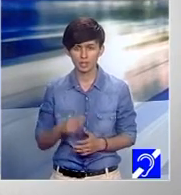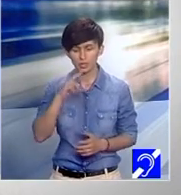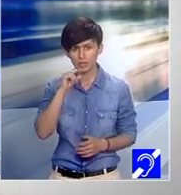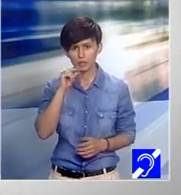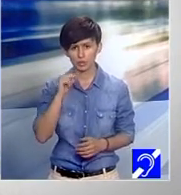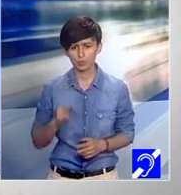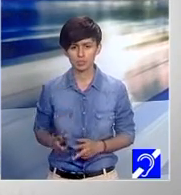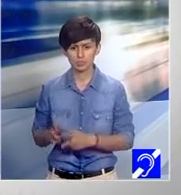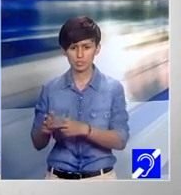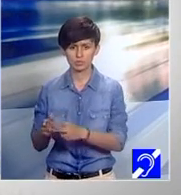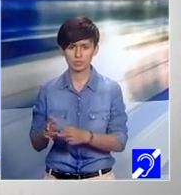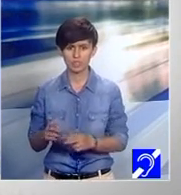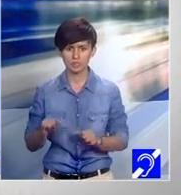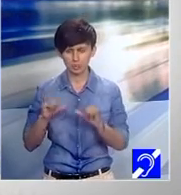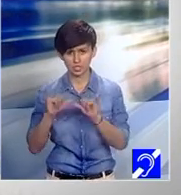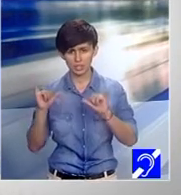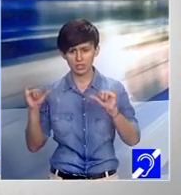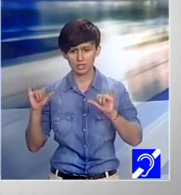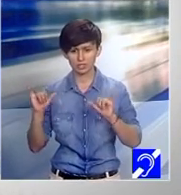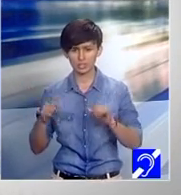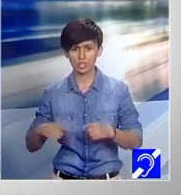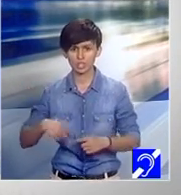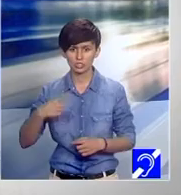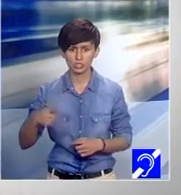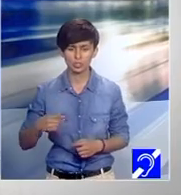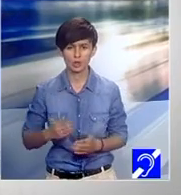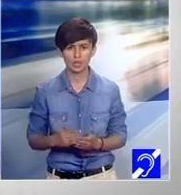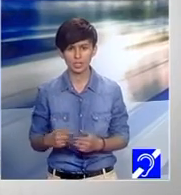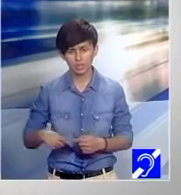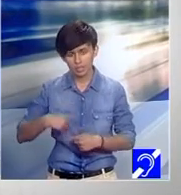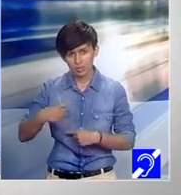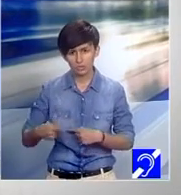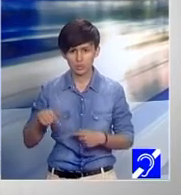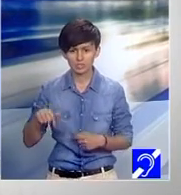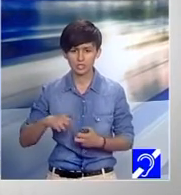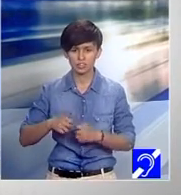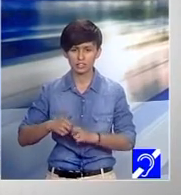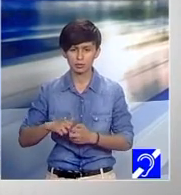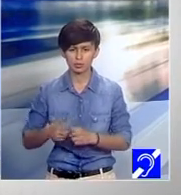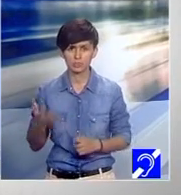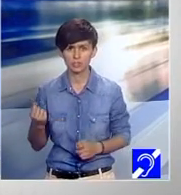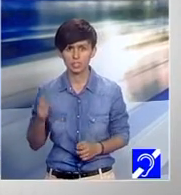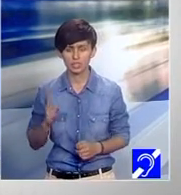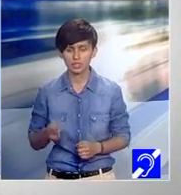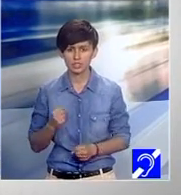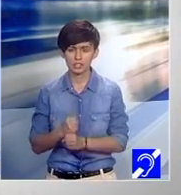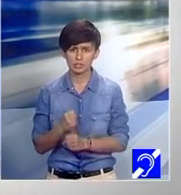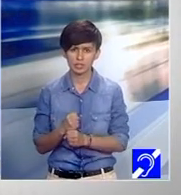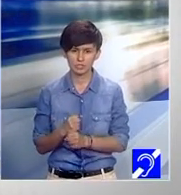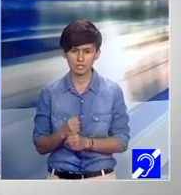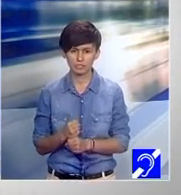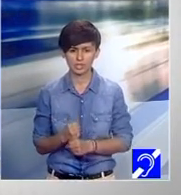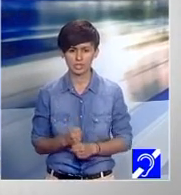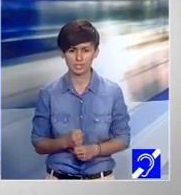traseu tipic de dezvoltare, după care urmează acest declin. Ce trebuie, în afară de faptul că e